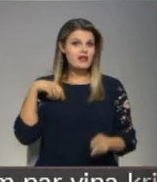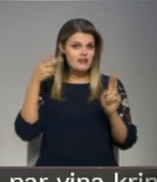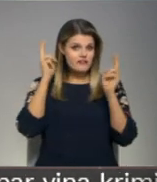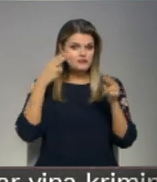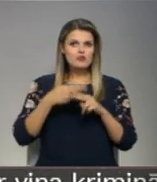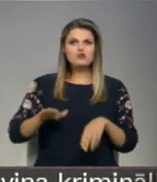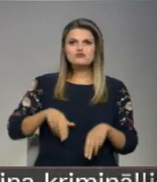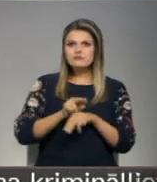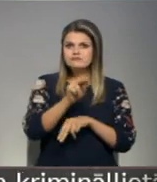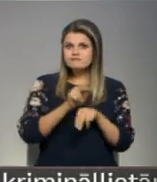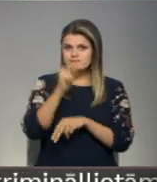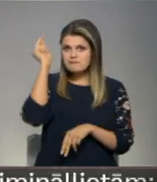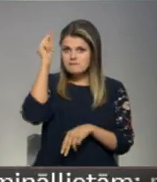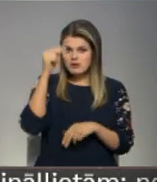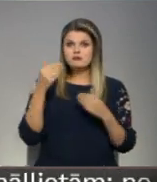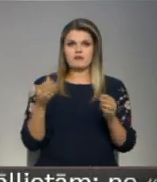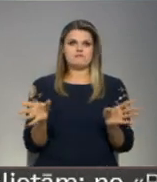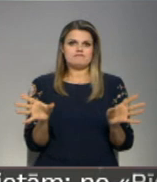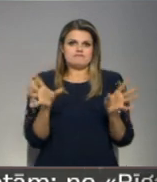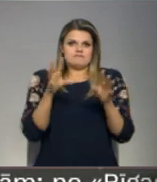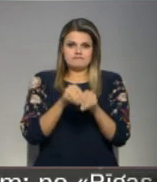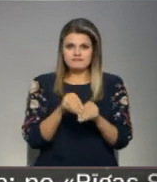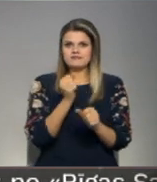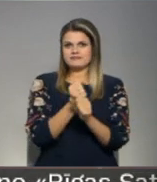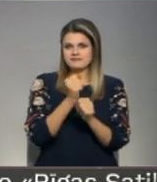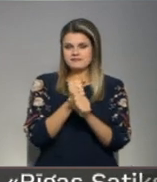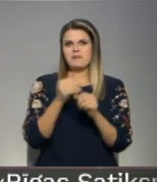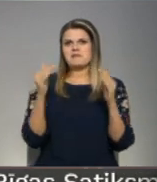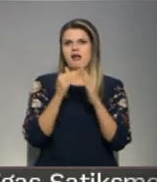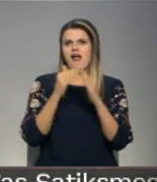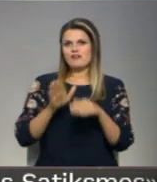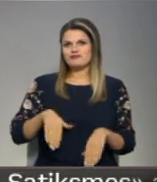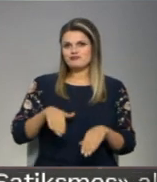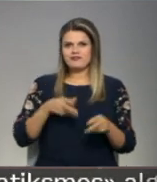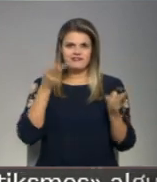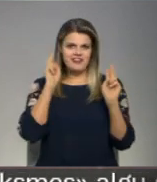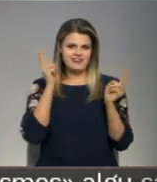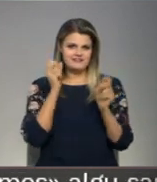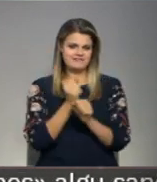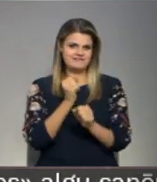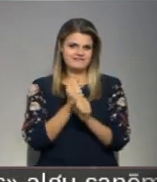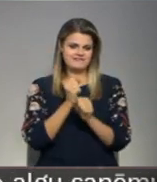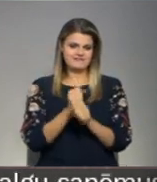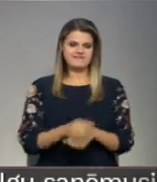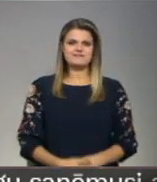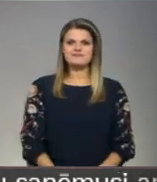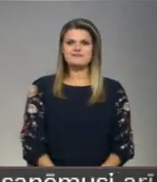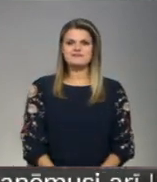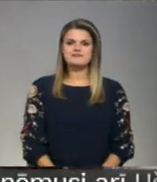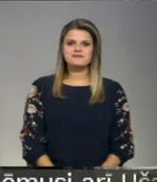un kinologu profesijas un nu abu amatu prasmes liek lietā frizējot mājas mīluļus. Turpina Vidzemes televīzija.